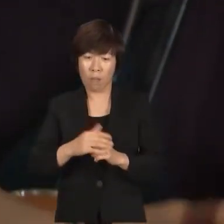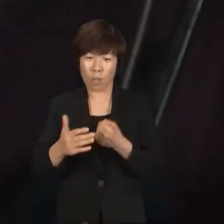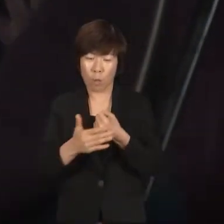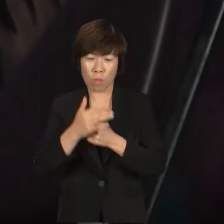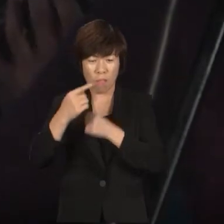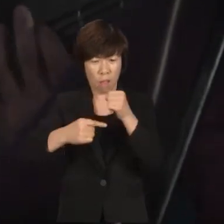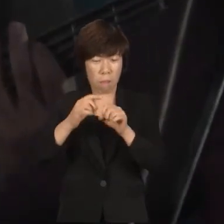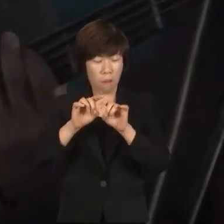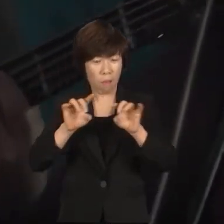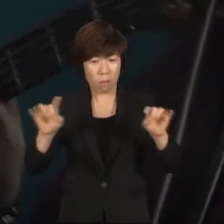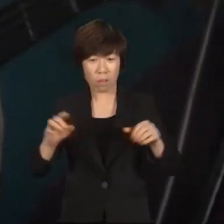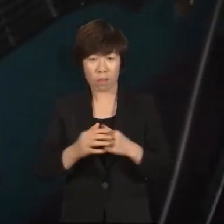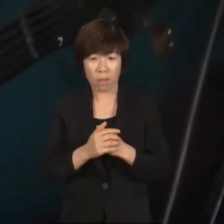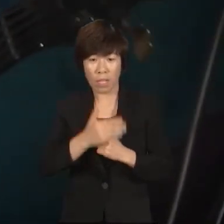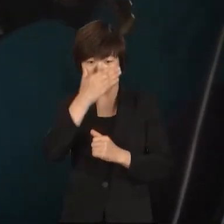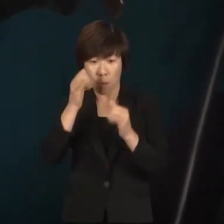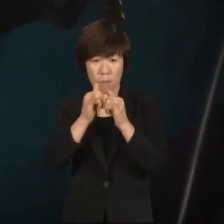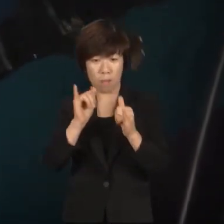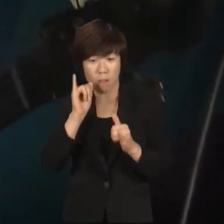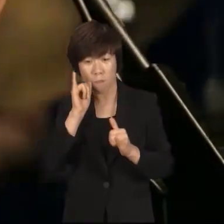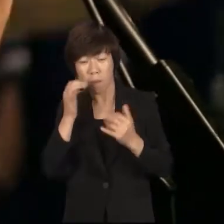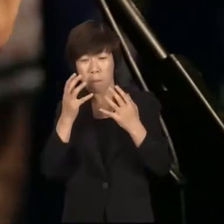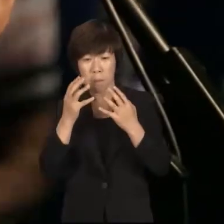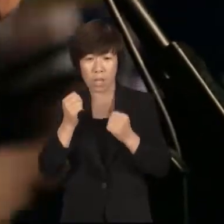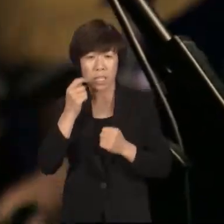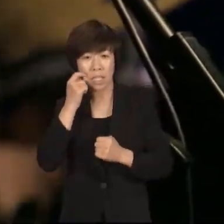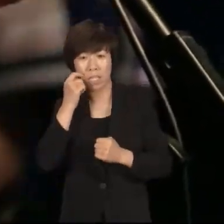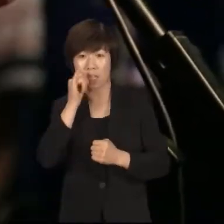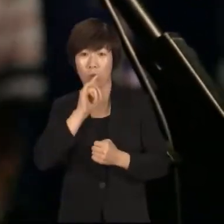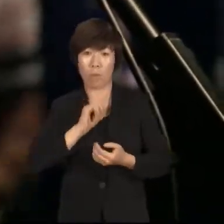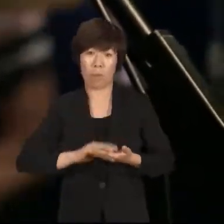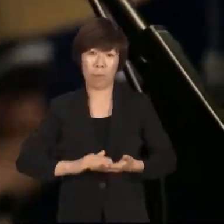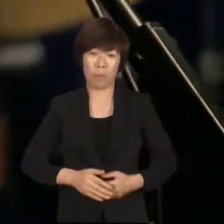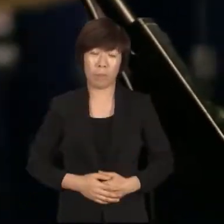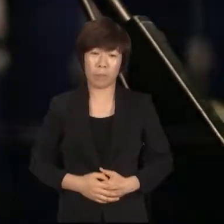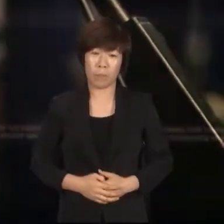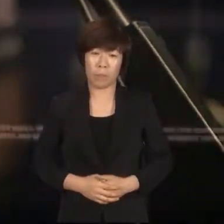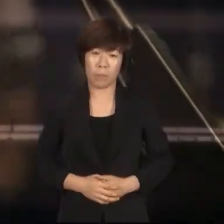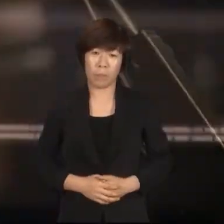위주로 한 마니아들로부터 큰 호응을 얻고 있습니다.